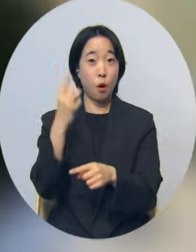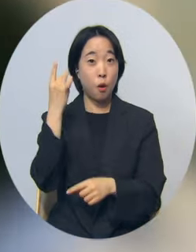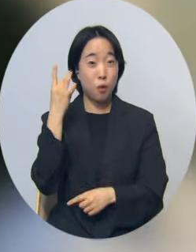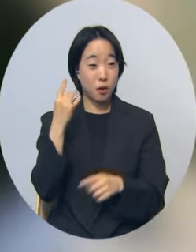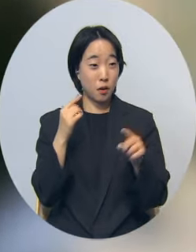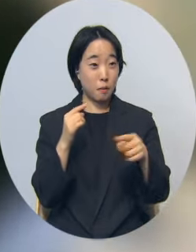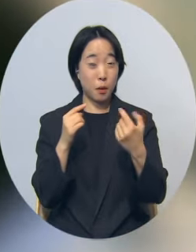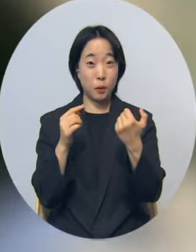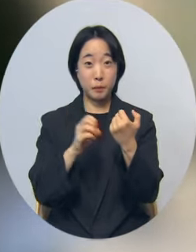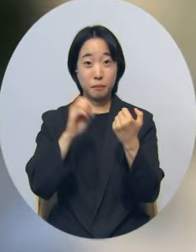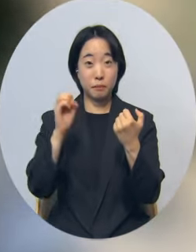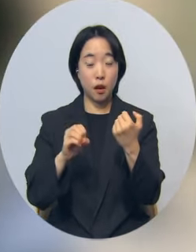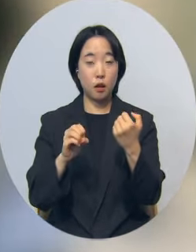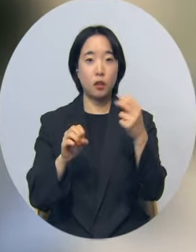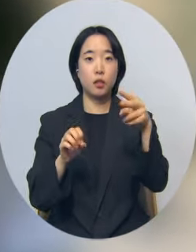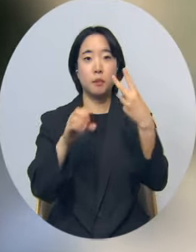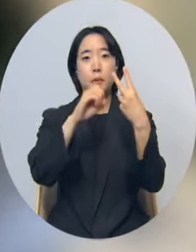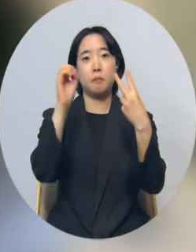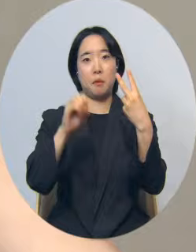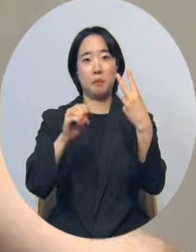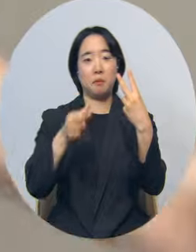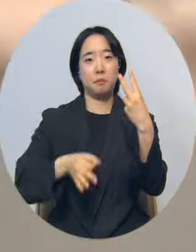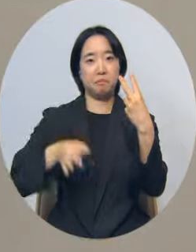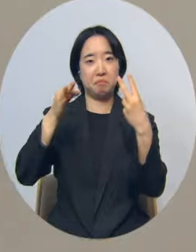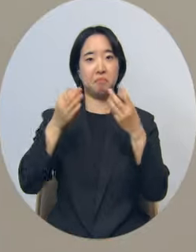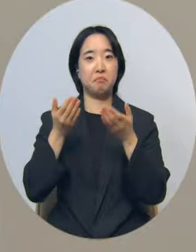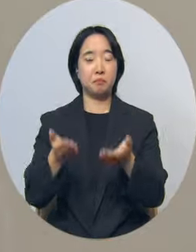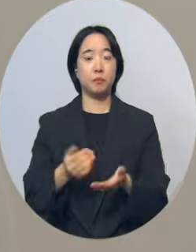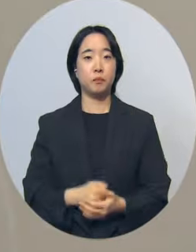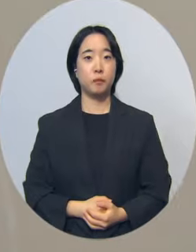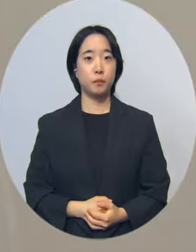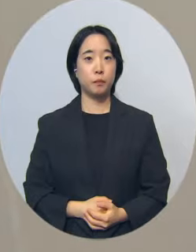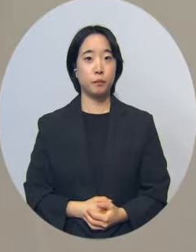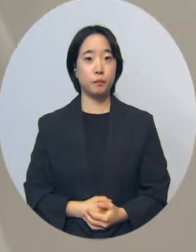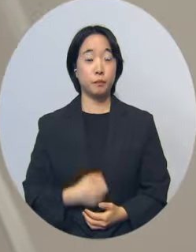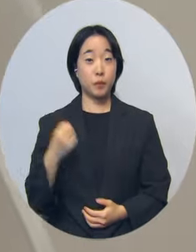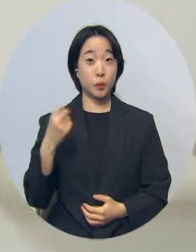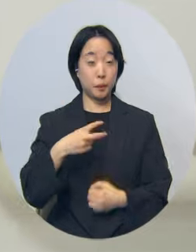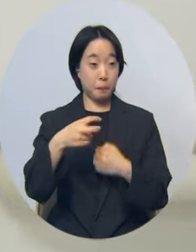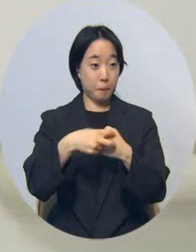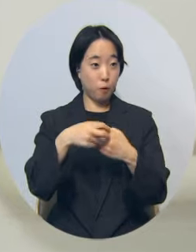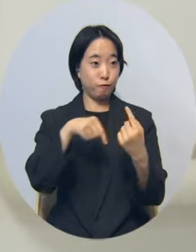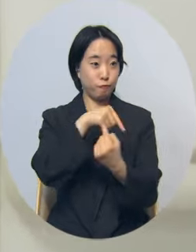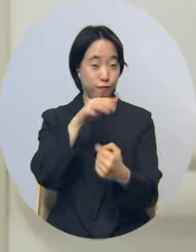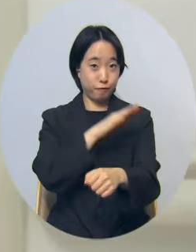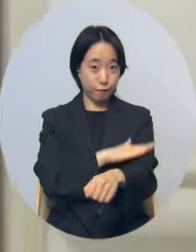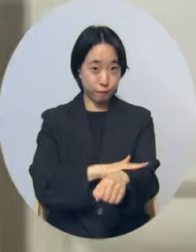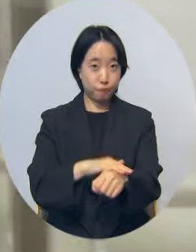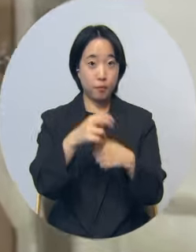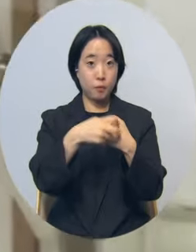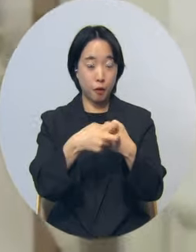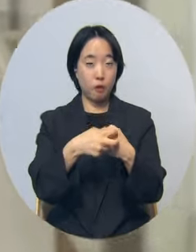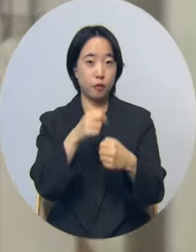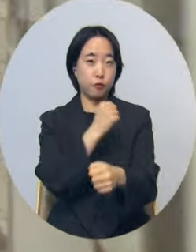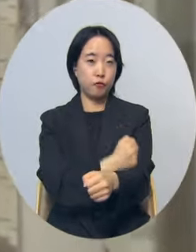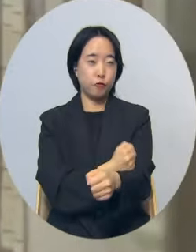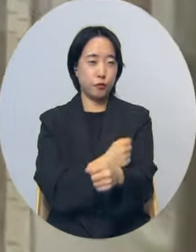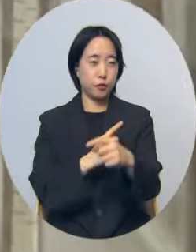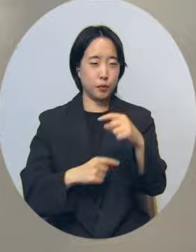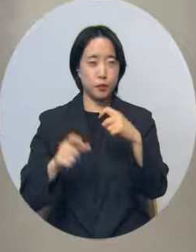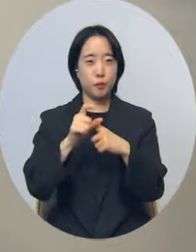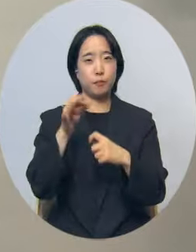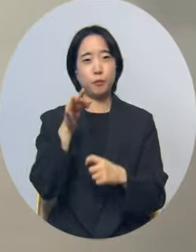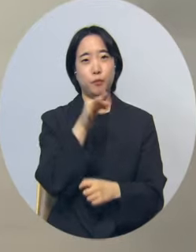150%에서 200%로 인상합니다. 전원 환자 수용률에 따라 우수기관에는 인센티브를 제공할 방침입니다.